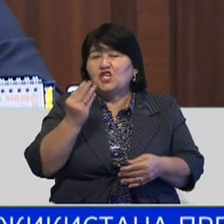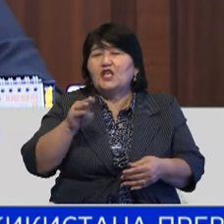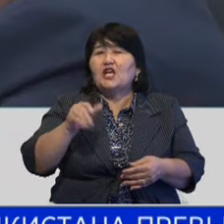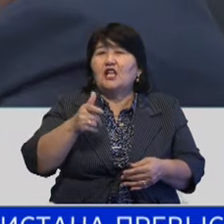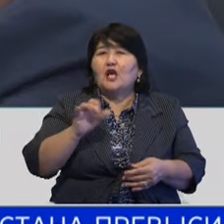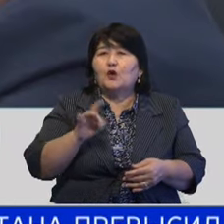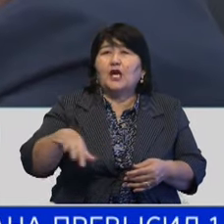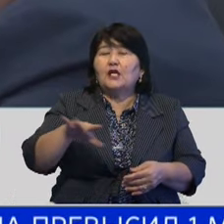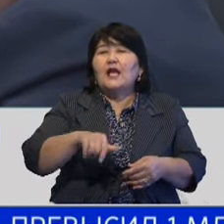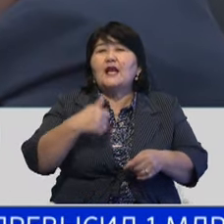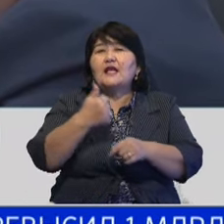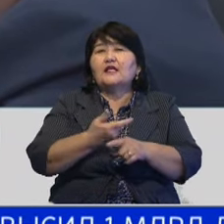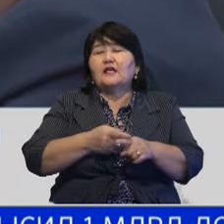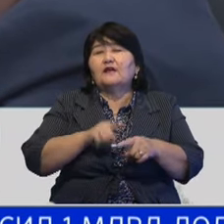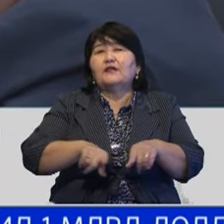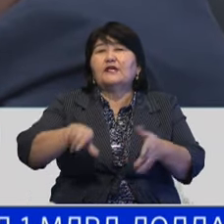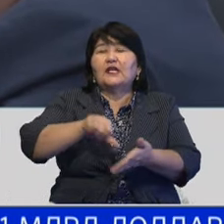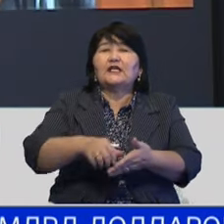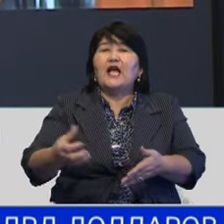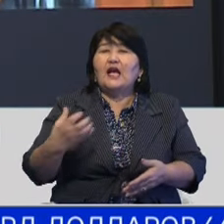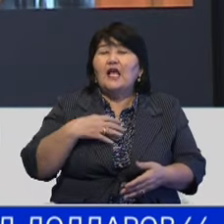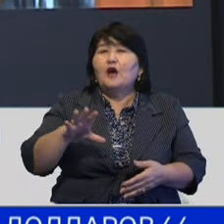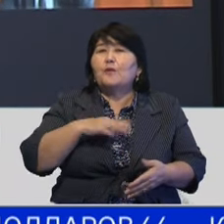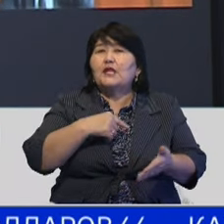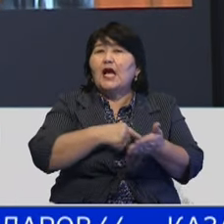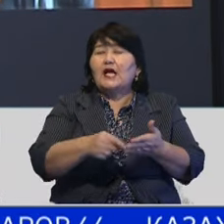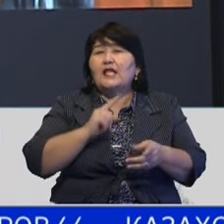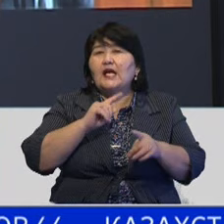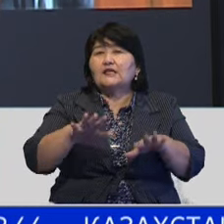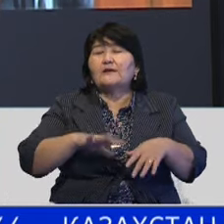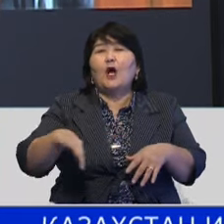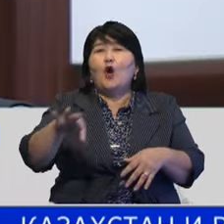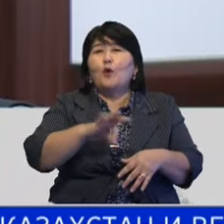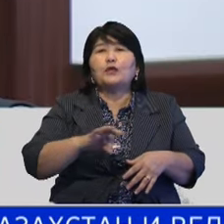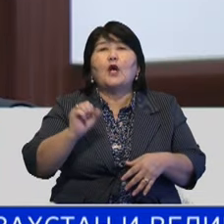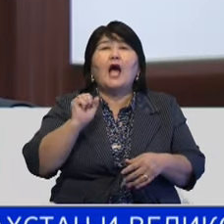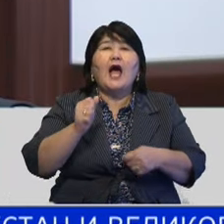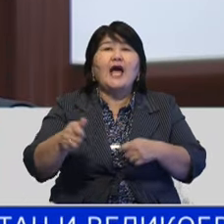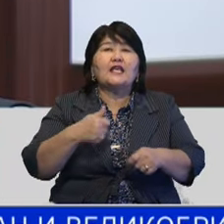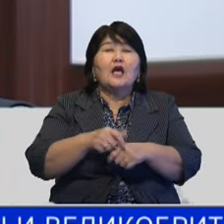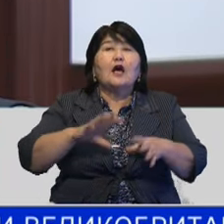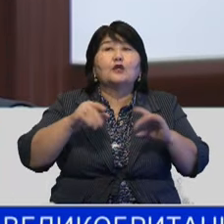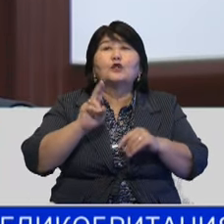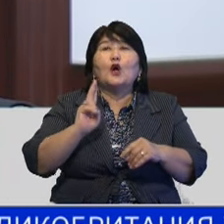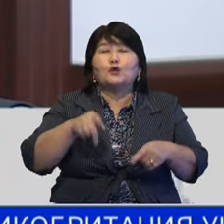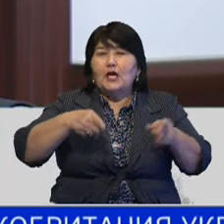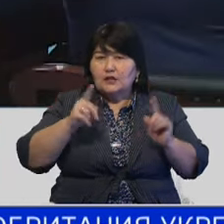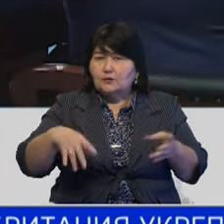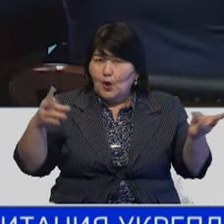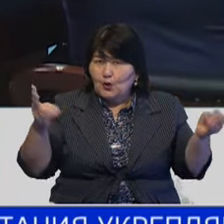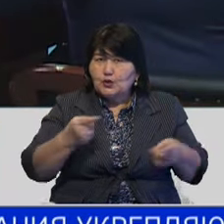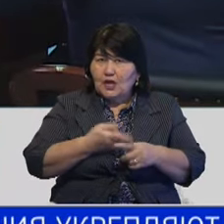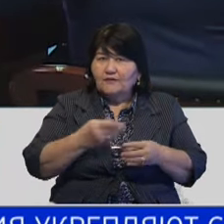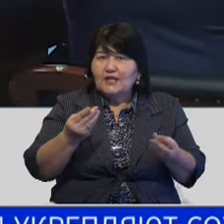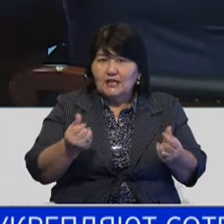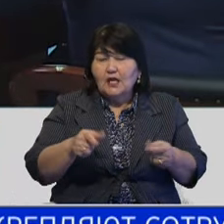курганском районах Лидер в этом антирейтинг казлар был отмечен на совещании в областном акимате в результате те кто действительно нуждается в